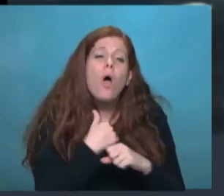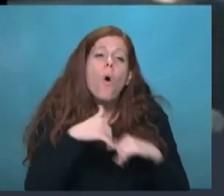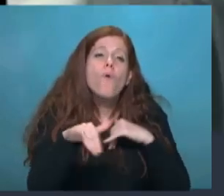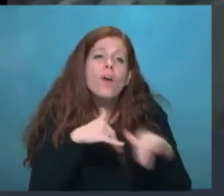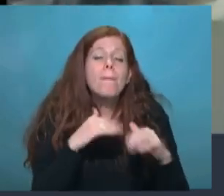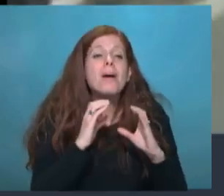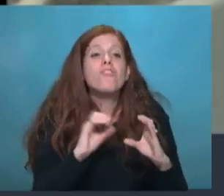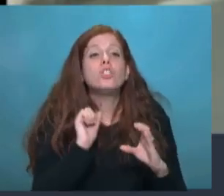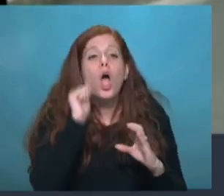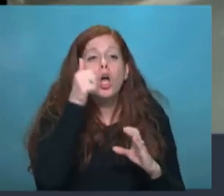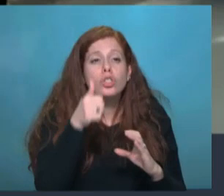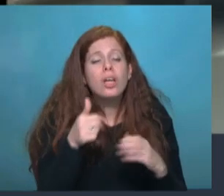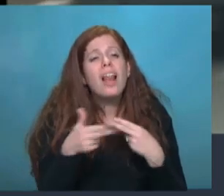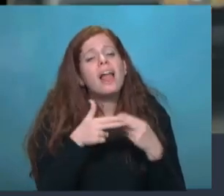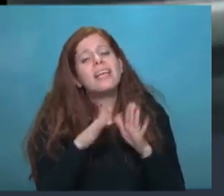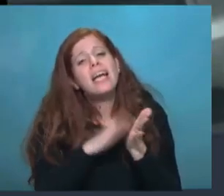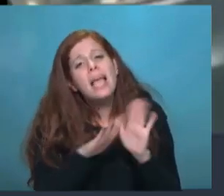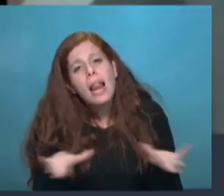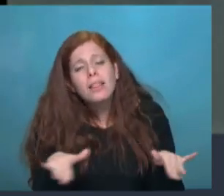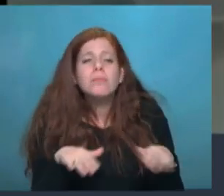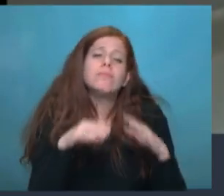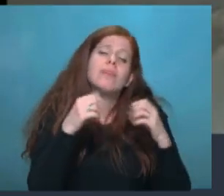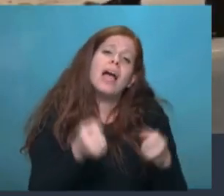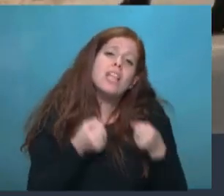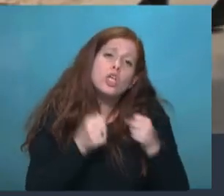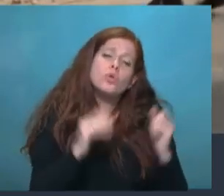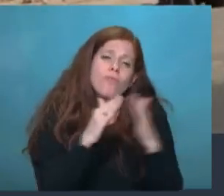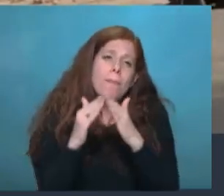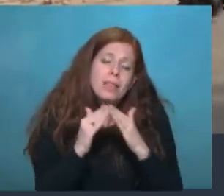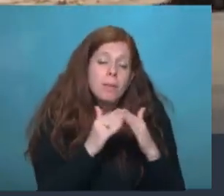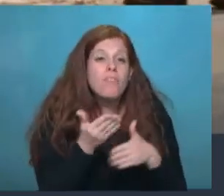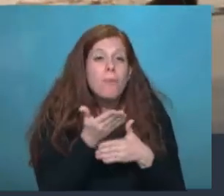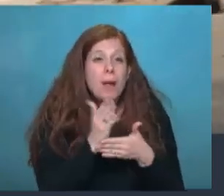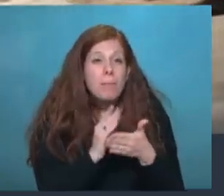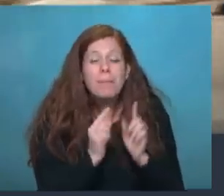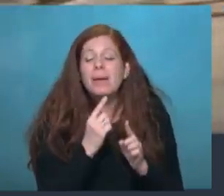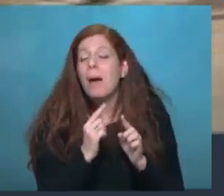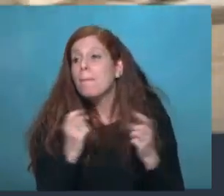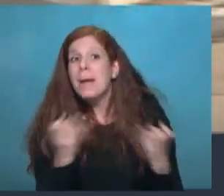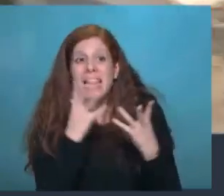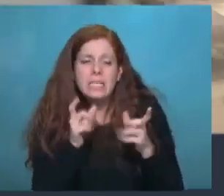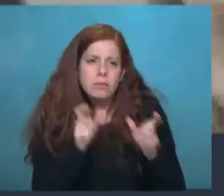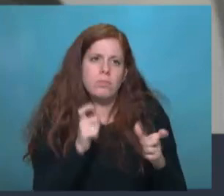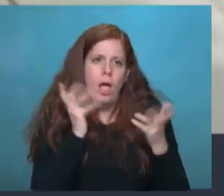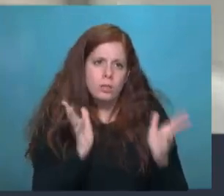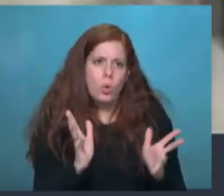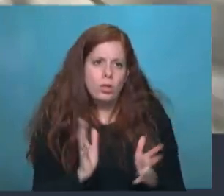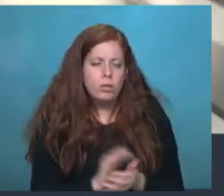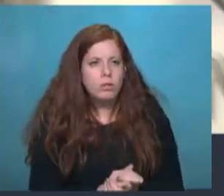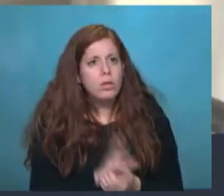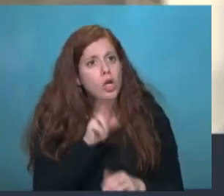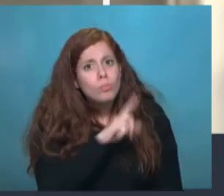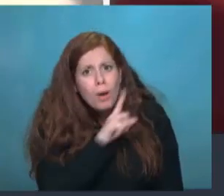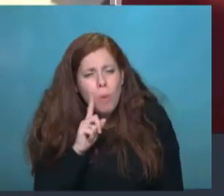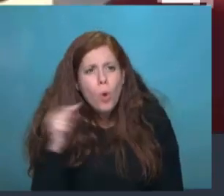הראשי, ליד גני ילדים, גני שעשועים ובתים. בכמה מקרים, רק בנס נמנע אסון. יש פה אמהות